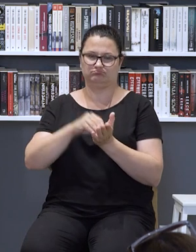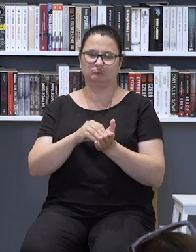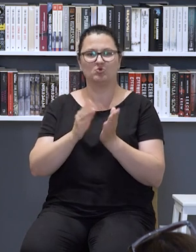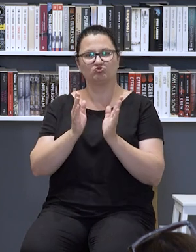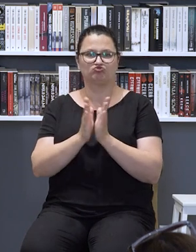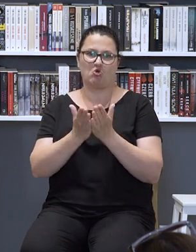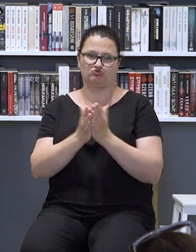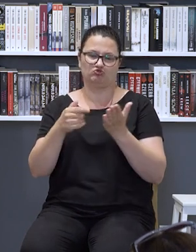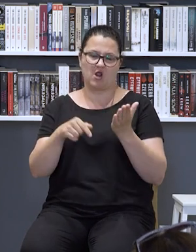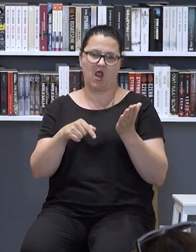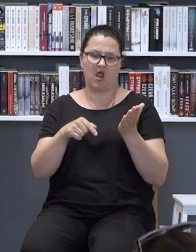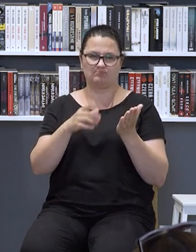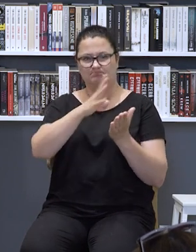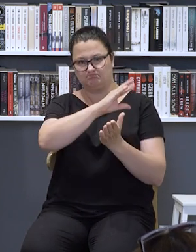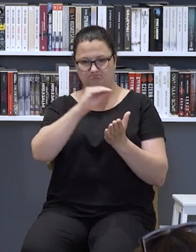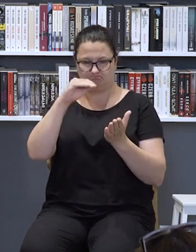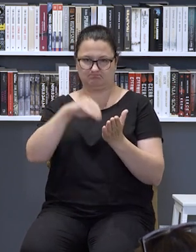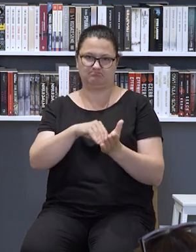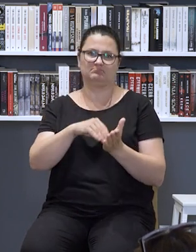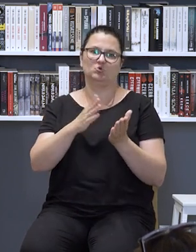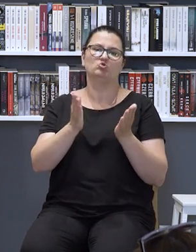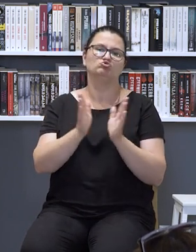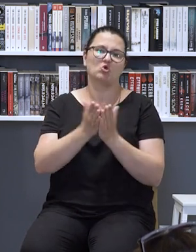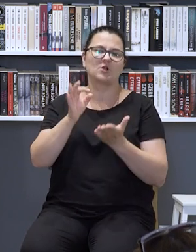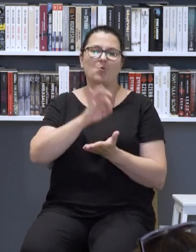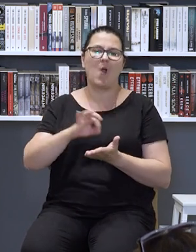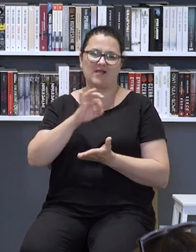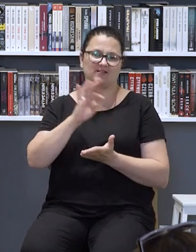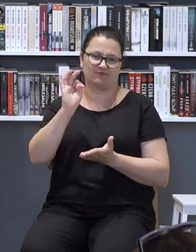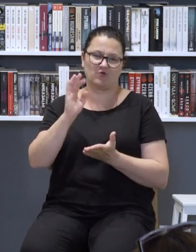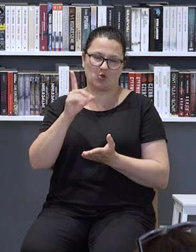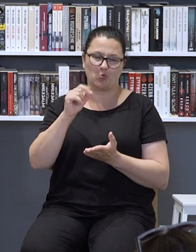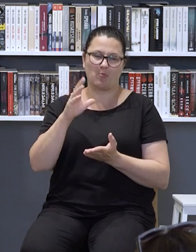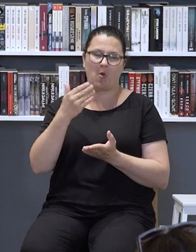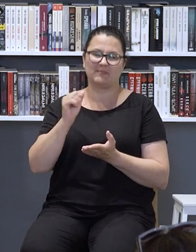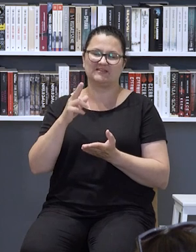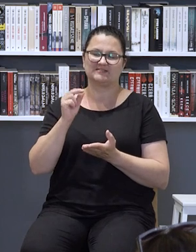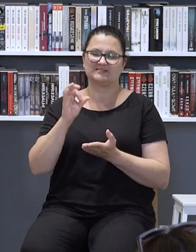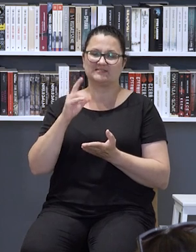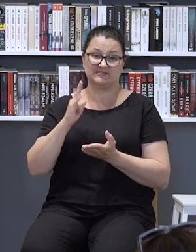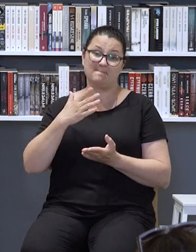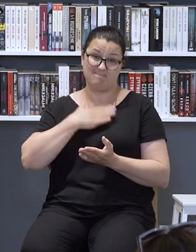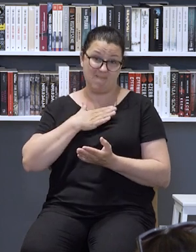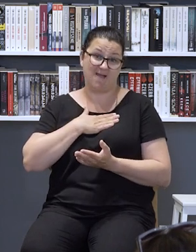typu książka kucharska Lubomirskich. Ja taką książkę zresztą